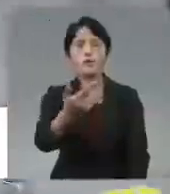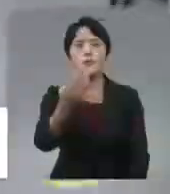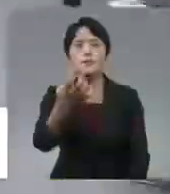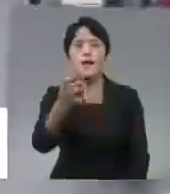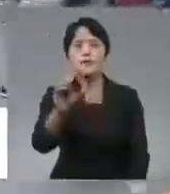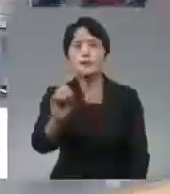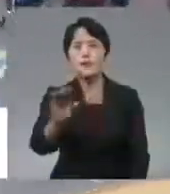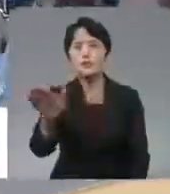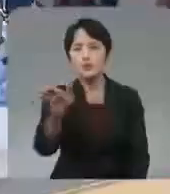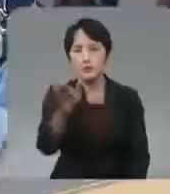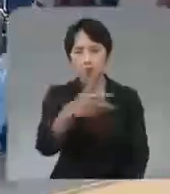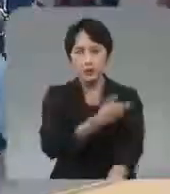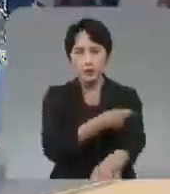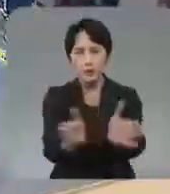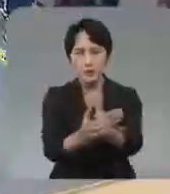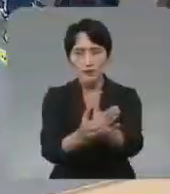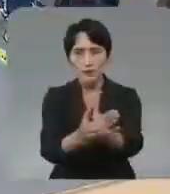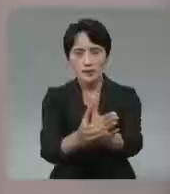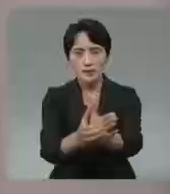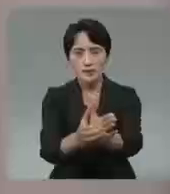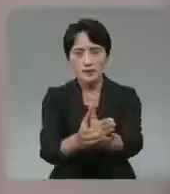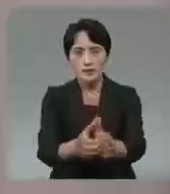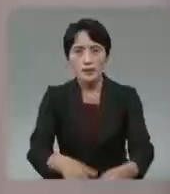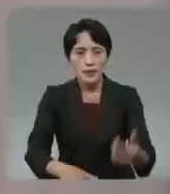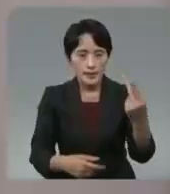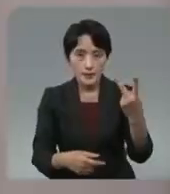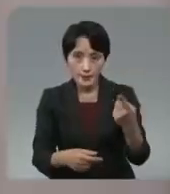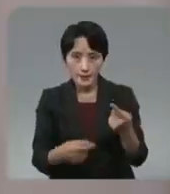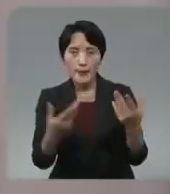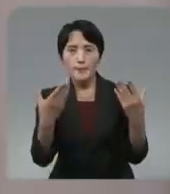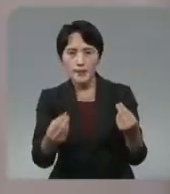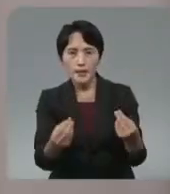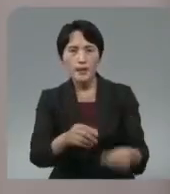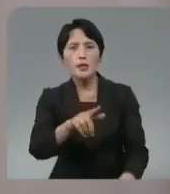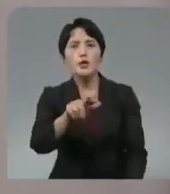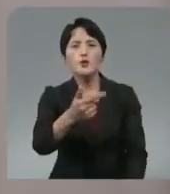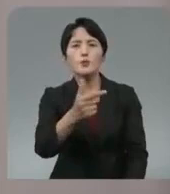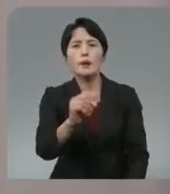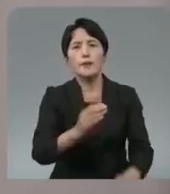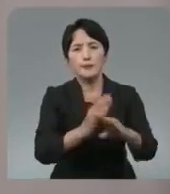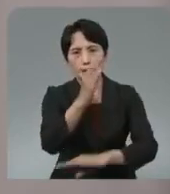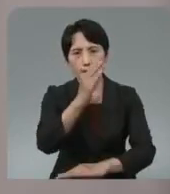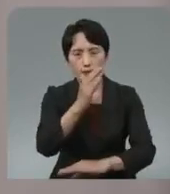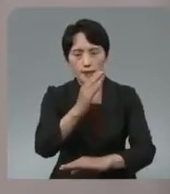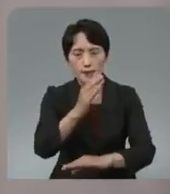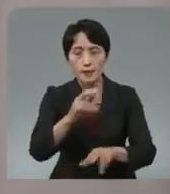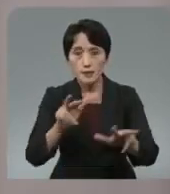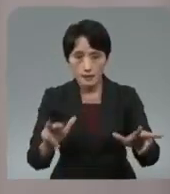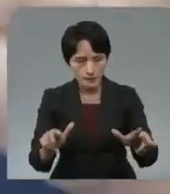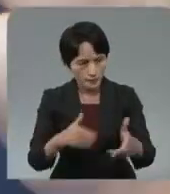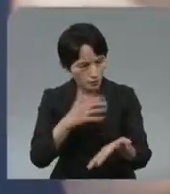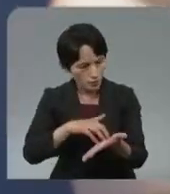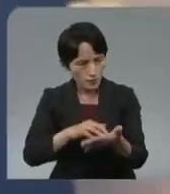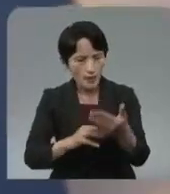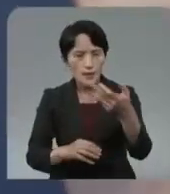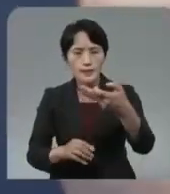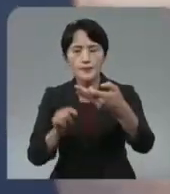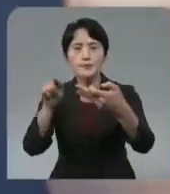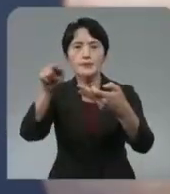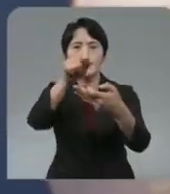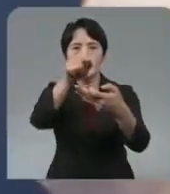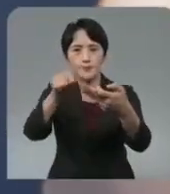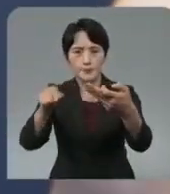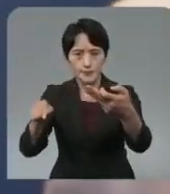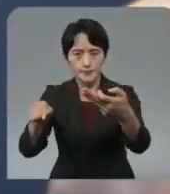вылечились вообще сложности 161 1634 человека между тем нынешние четвертый уровень социального дистанцирование